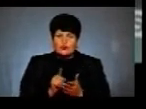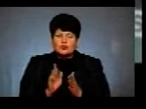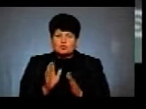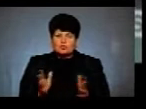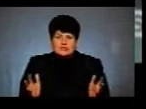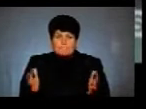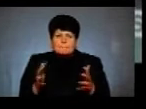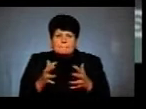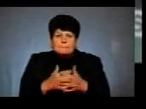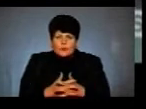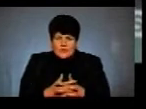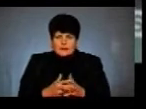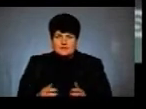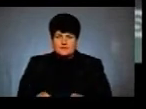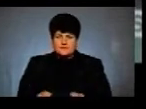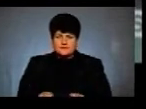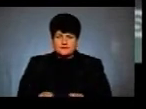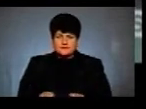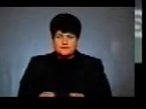між собою поєднане.